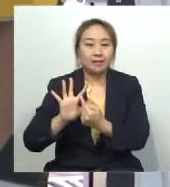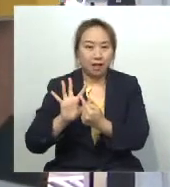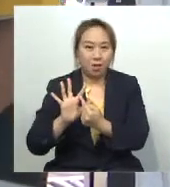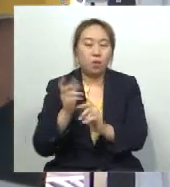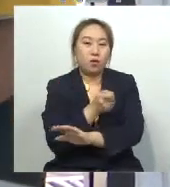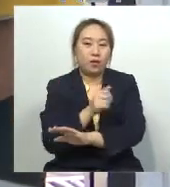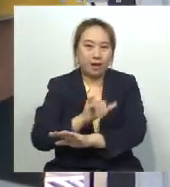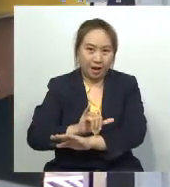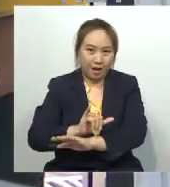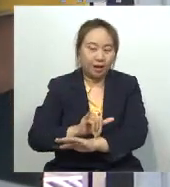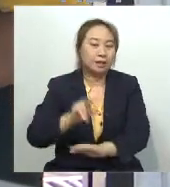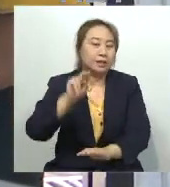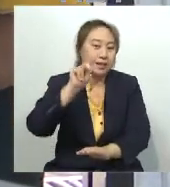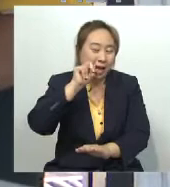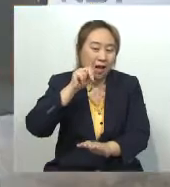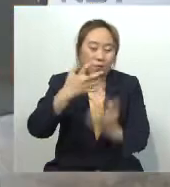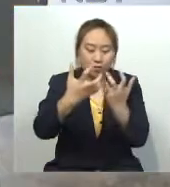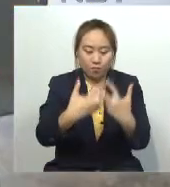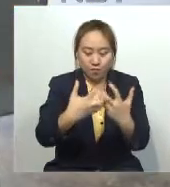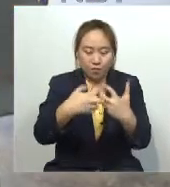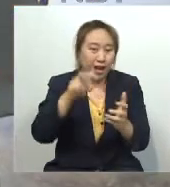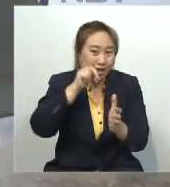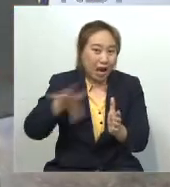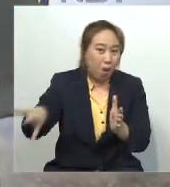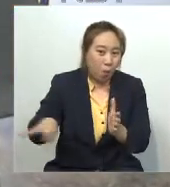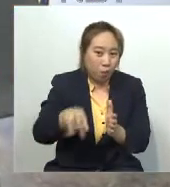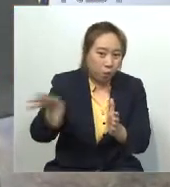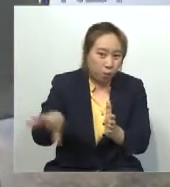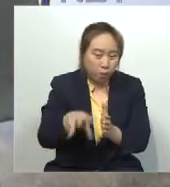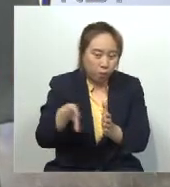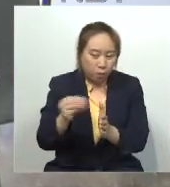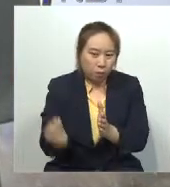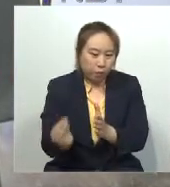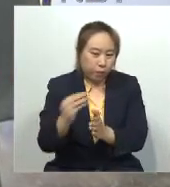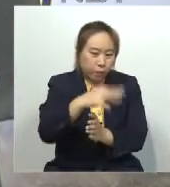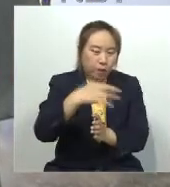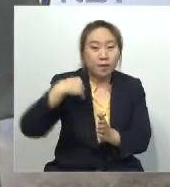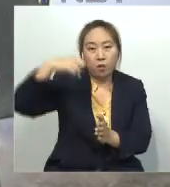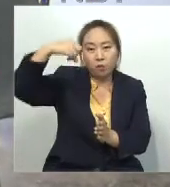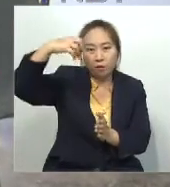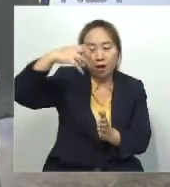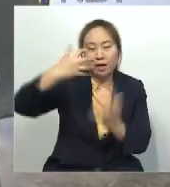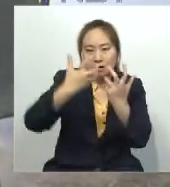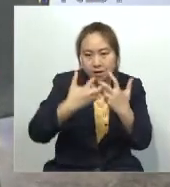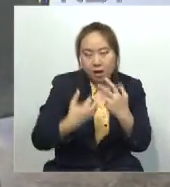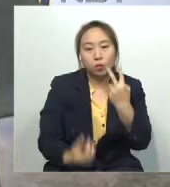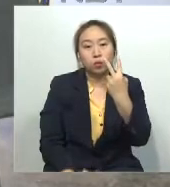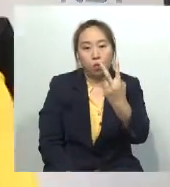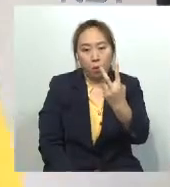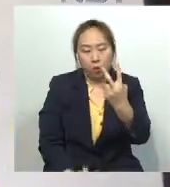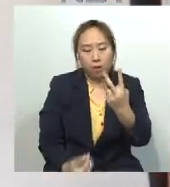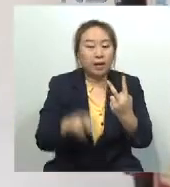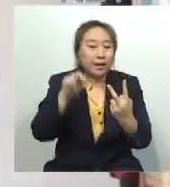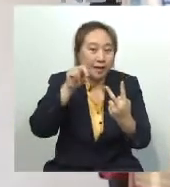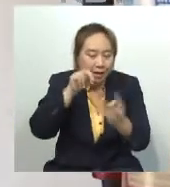ครศรีอยุธยานะครับสถานีสูบน้ำที่นี่จะมีเครื่องสูบน้ำด้วยไฟฟ้าทั้งหมด2เครื่องนะครับรวมสู